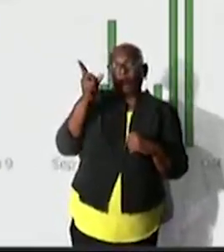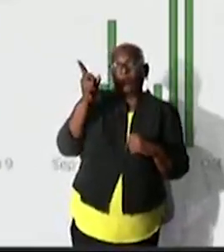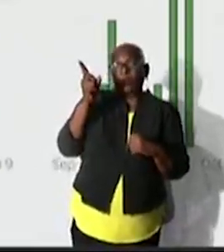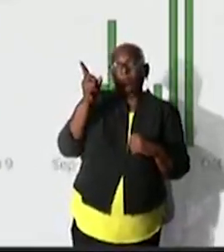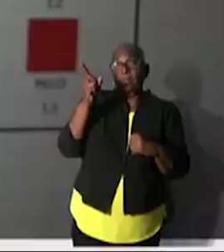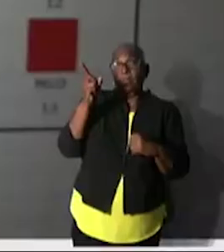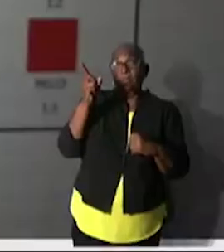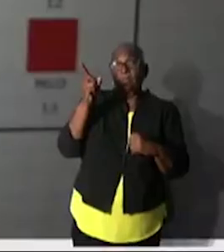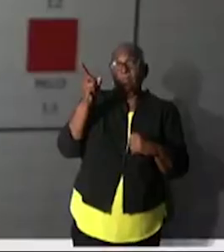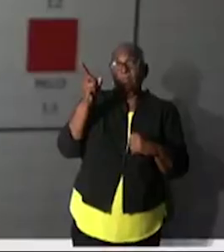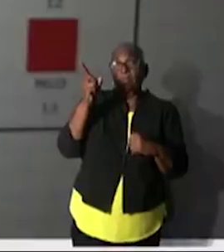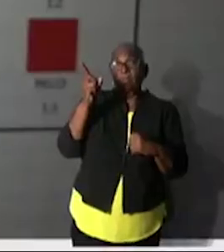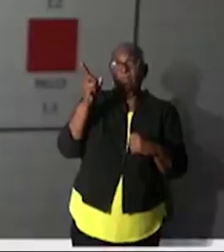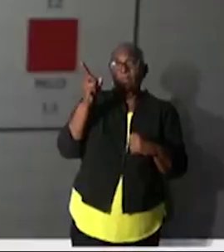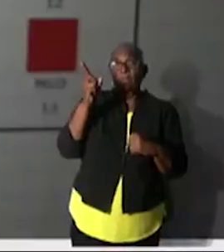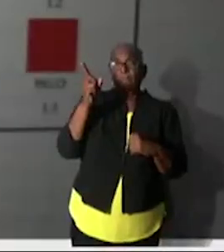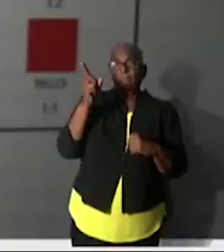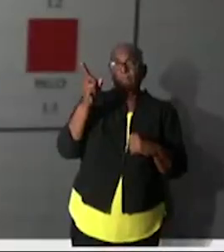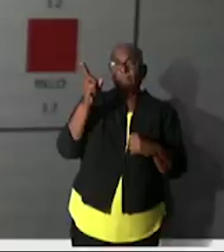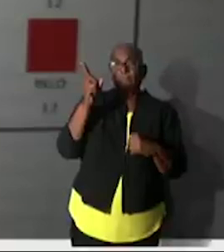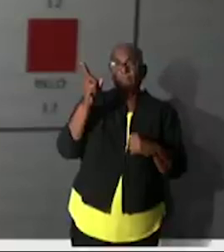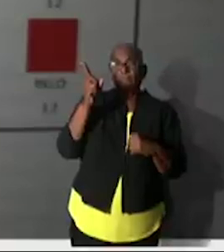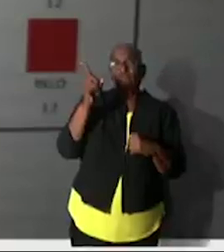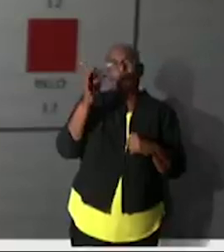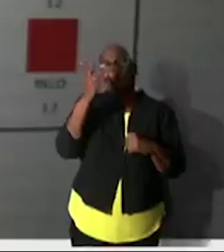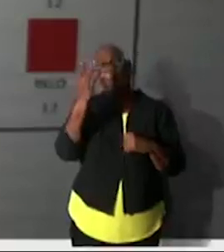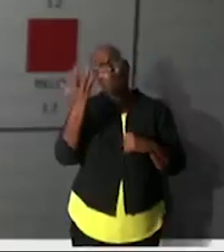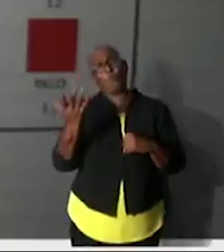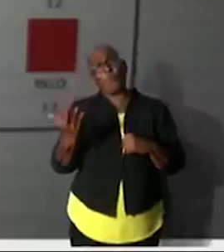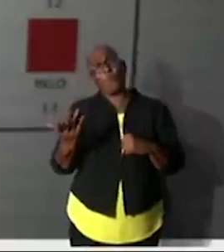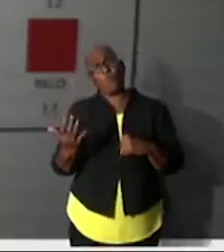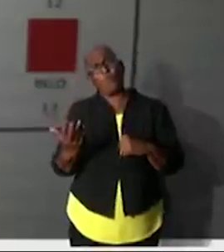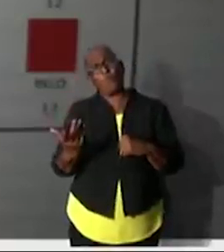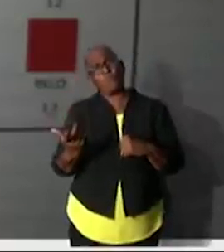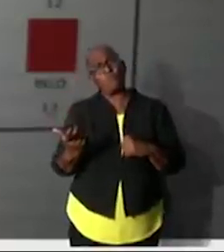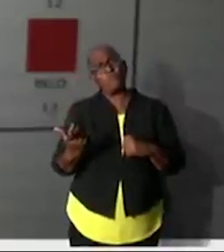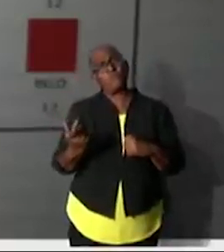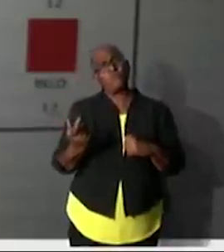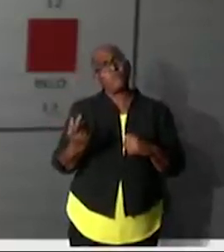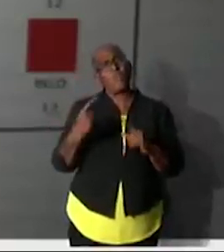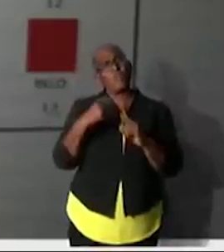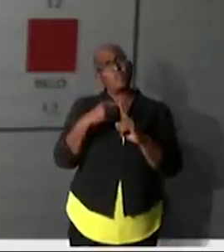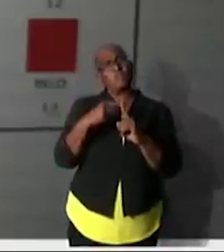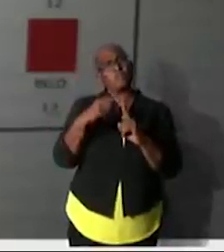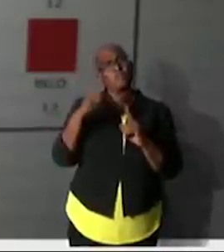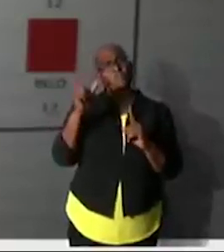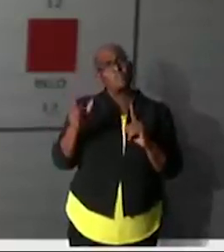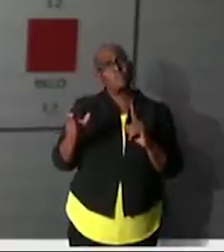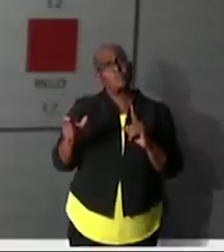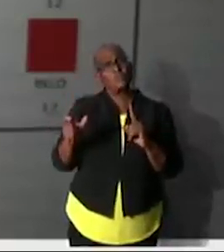en dit is een slide van een aantal cases die zijn getest door het